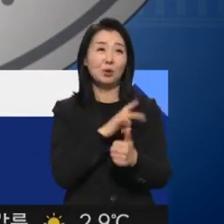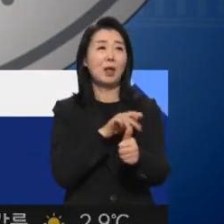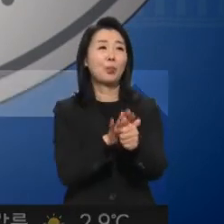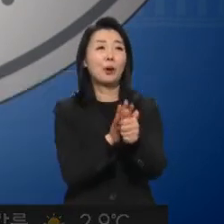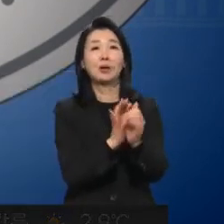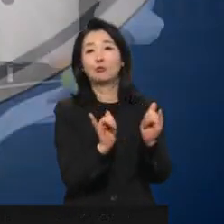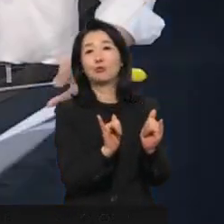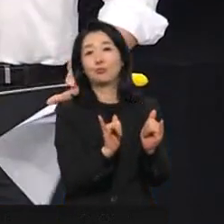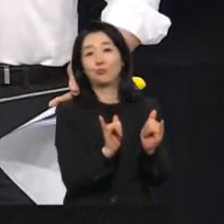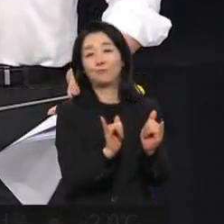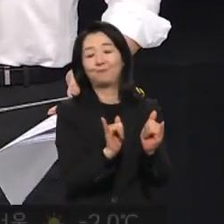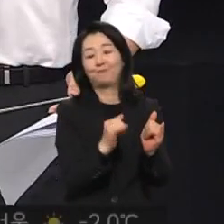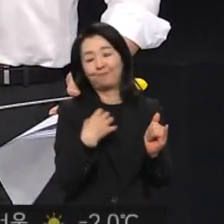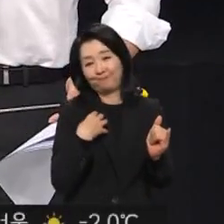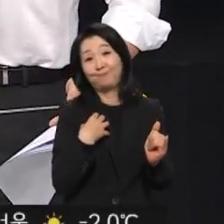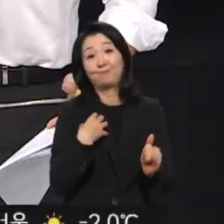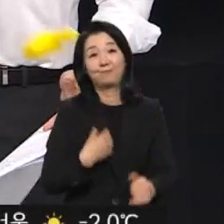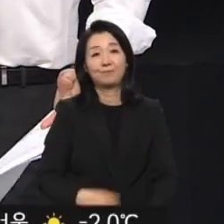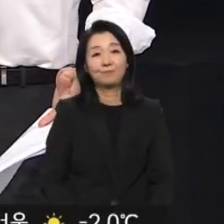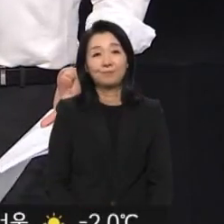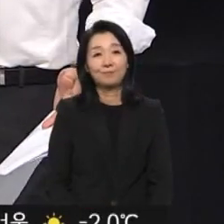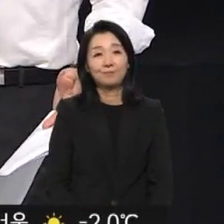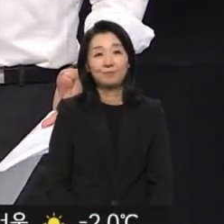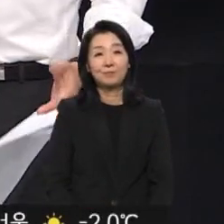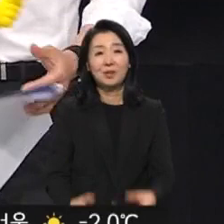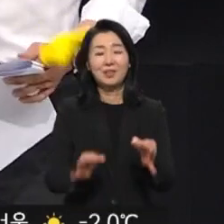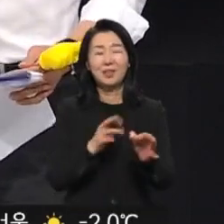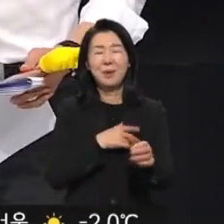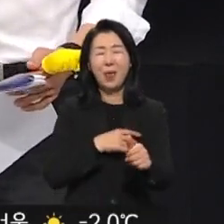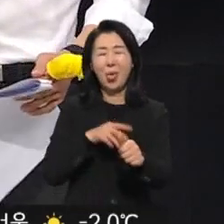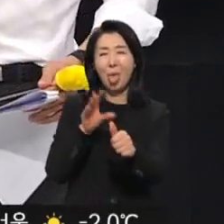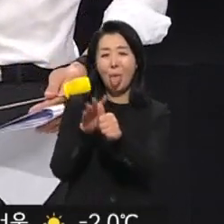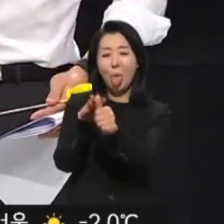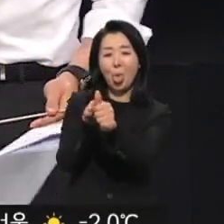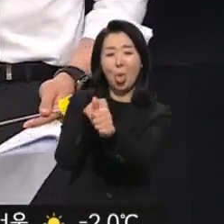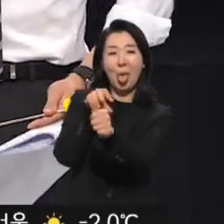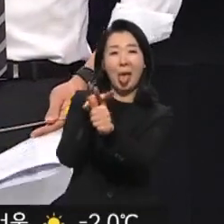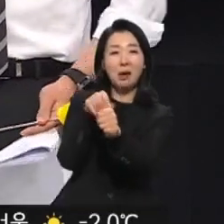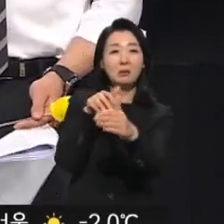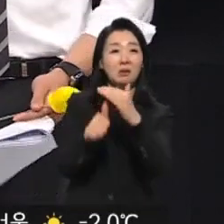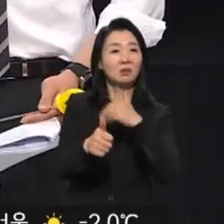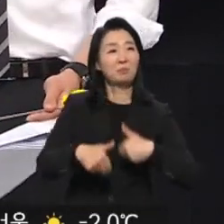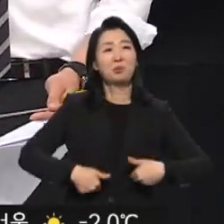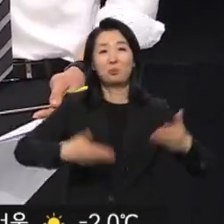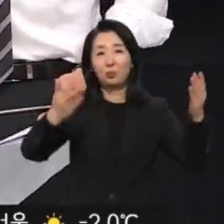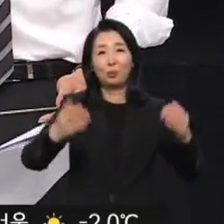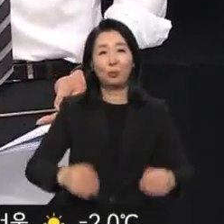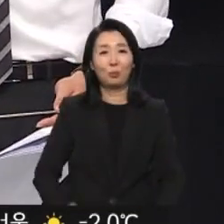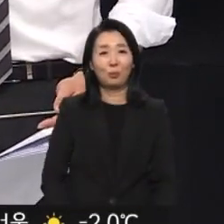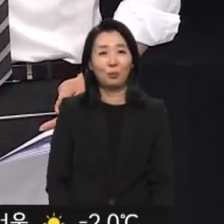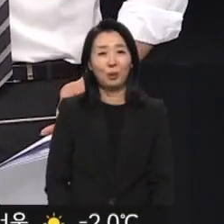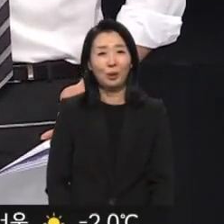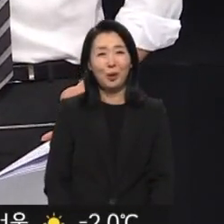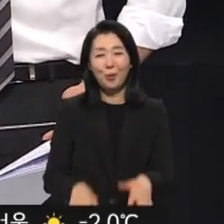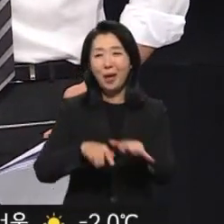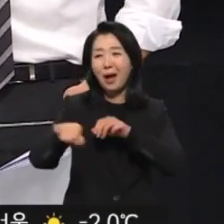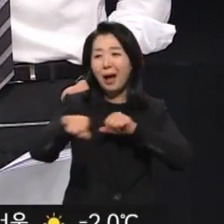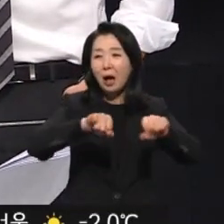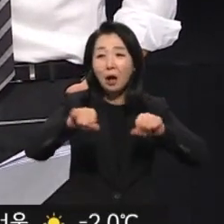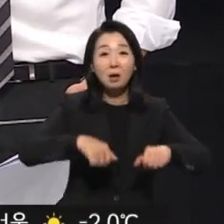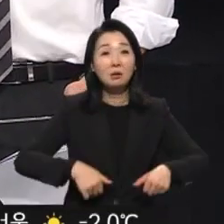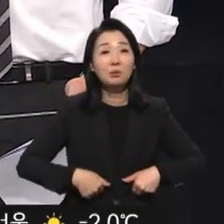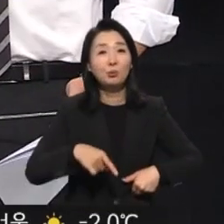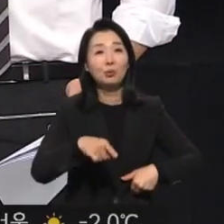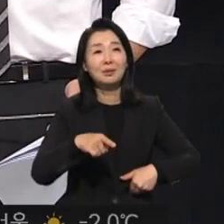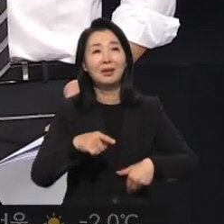하겠습니다. 김웅 의원은 이 꿀빠는 당대표는 필요 없다는 입장인데요. 이 최전선에 앞장서 뛰어드는